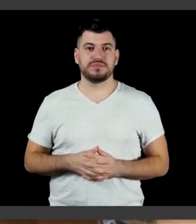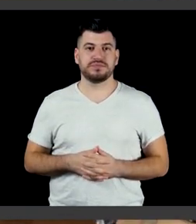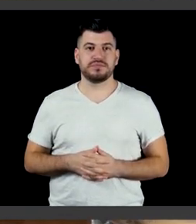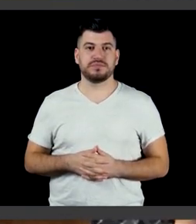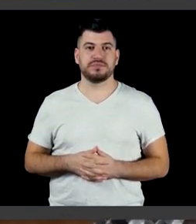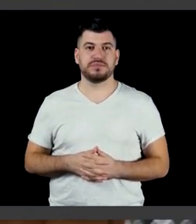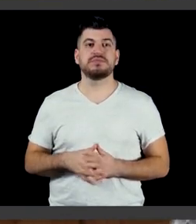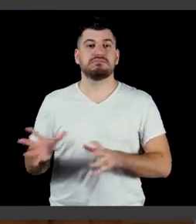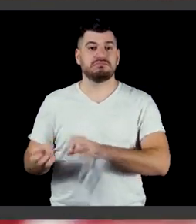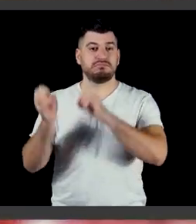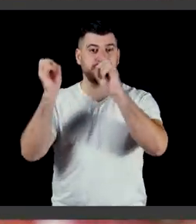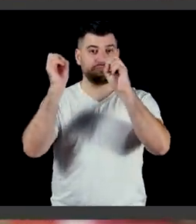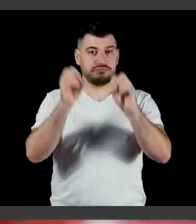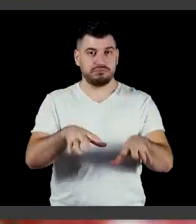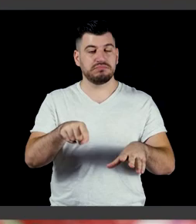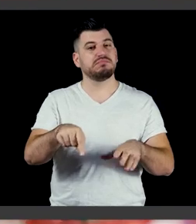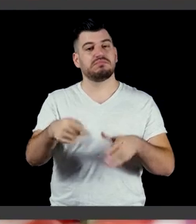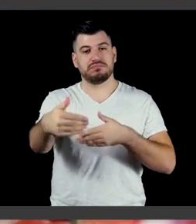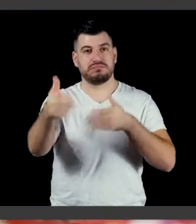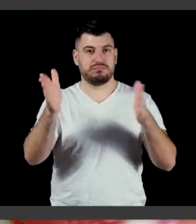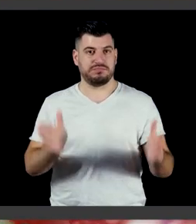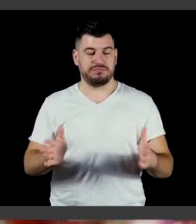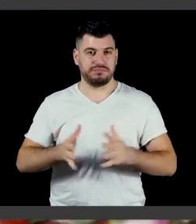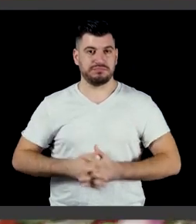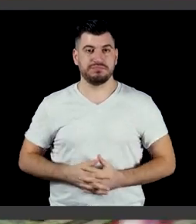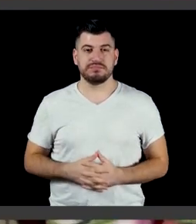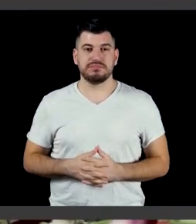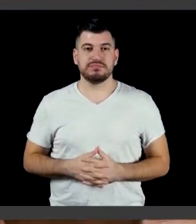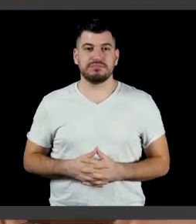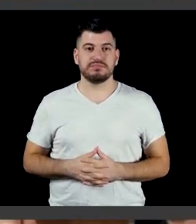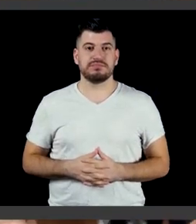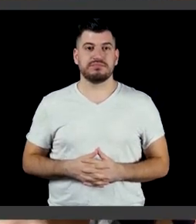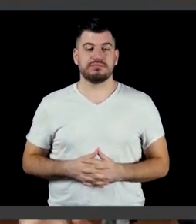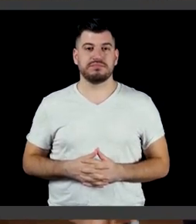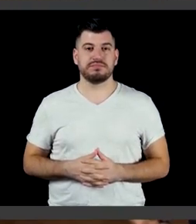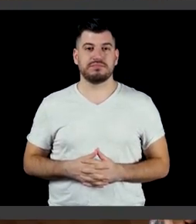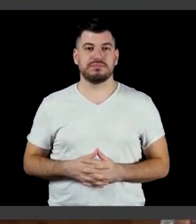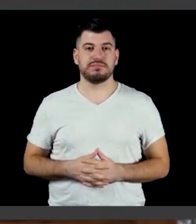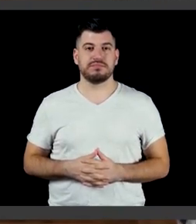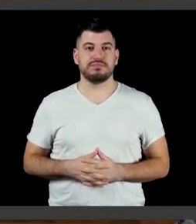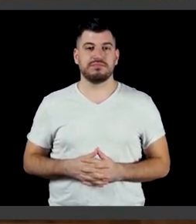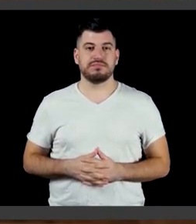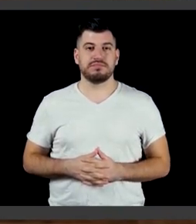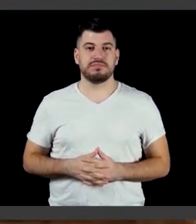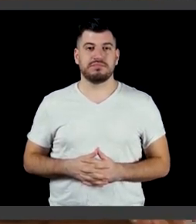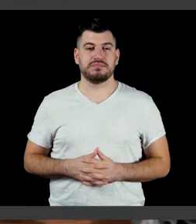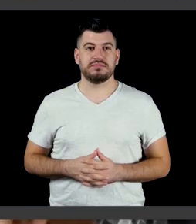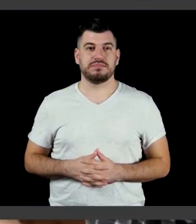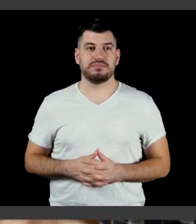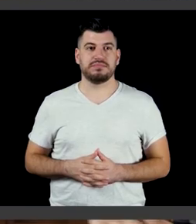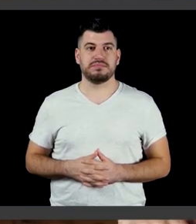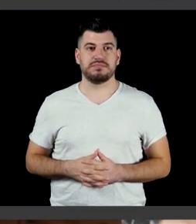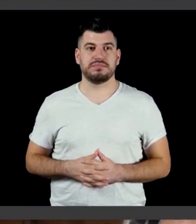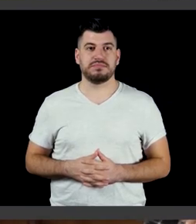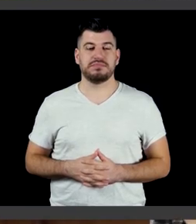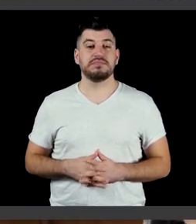Και έτσι όπως είναι θα ρίξω και τα μυρωδικά πάνω από το ψαρονέφρι.